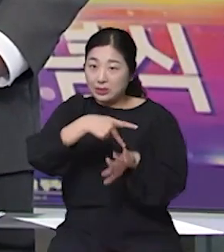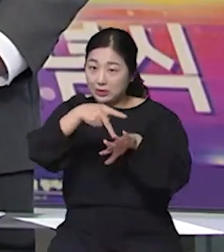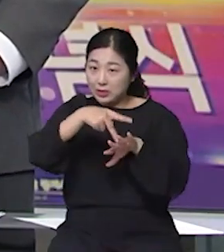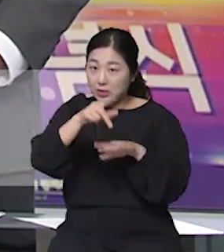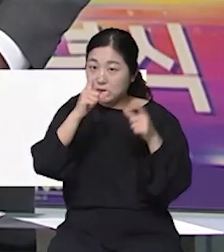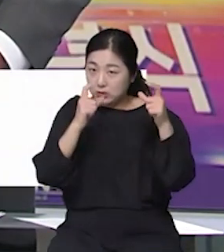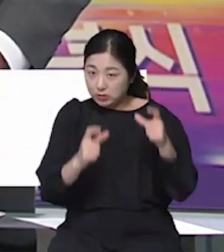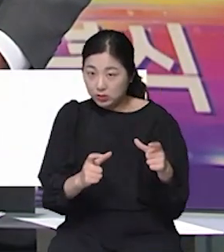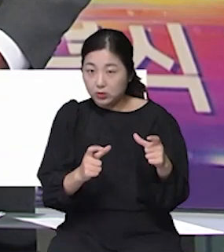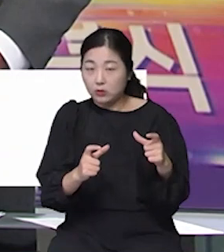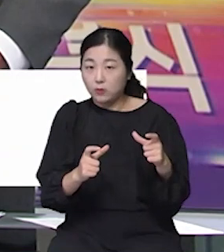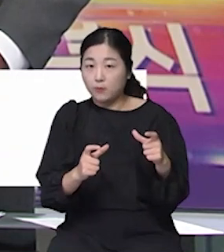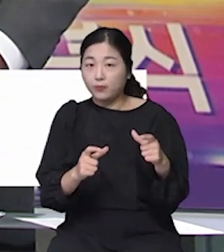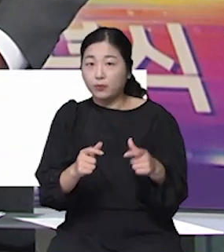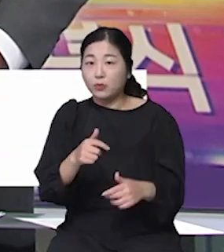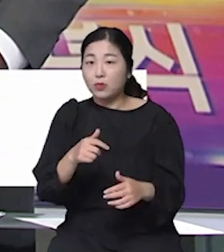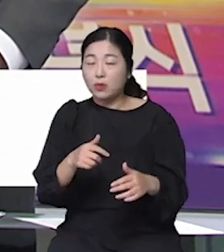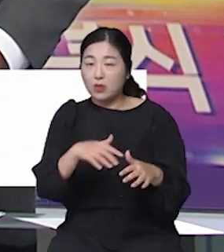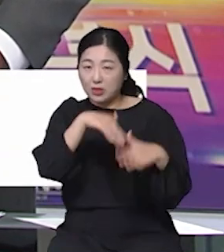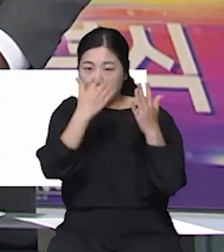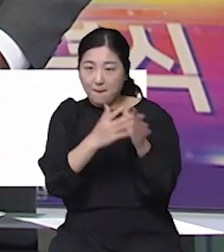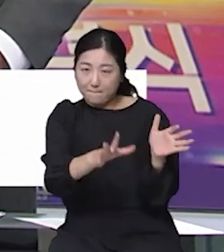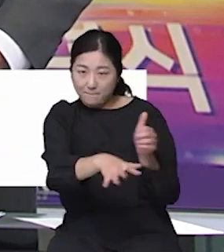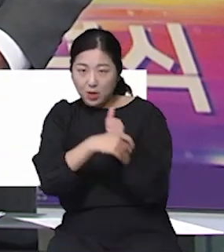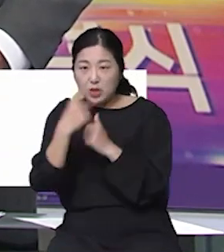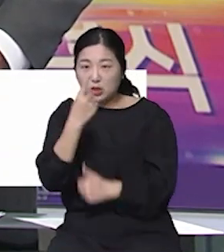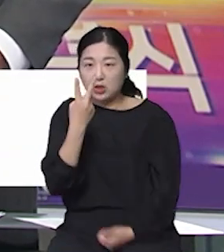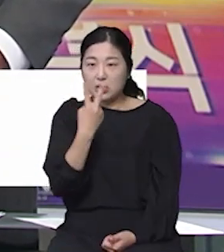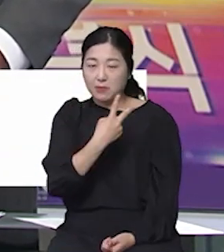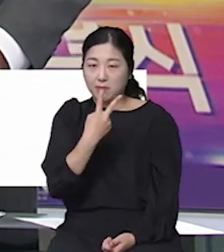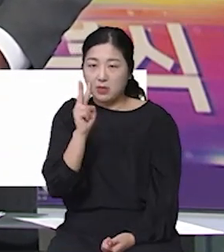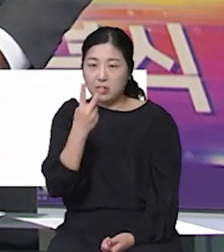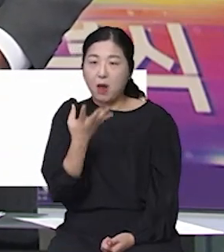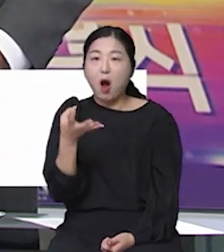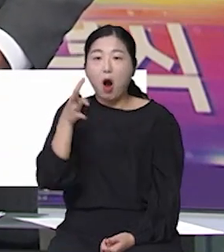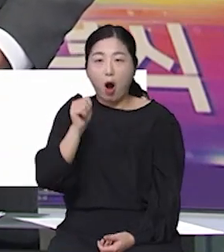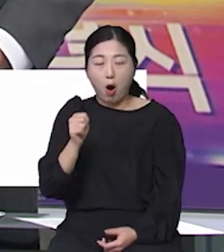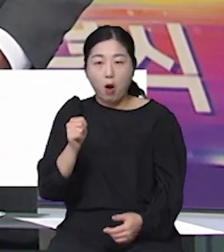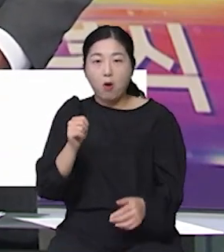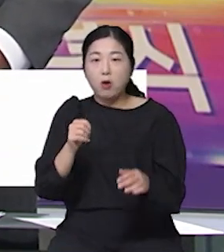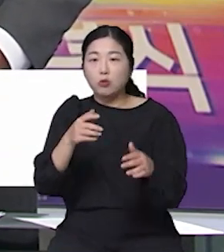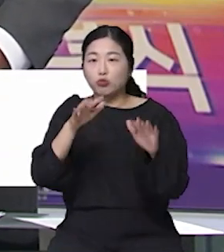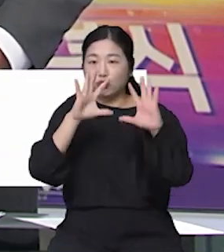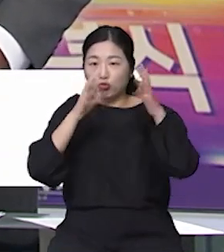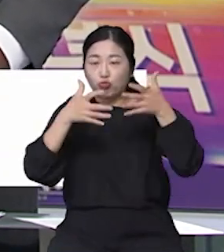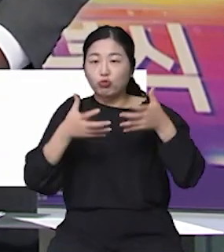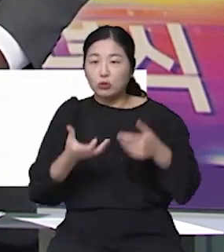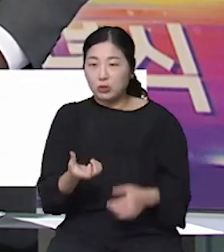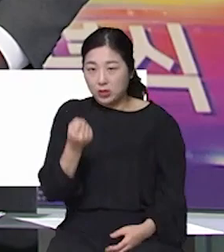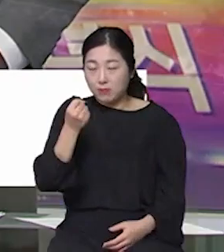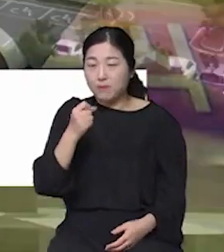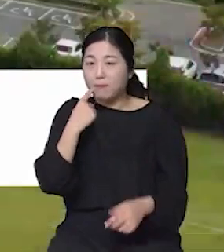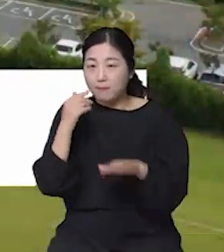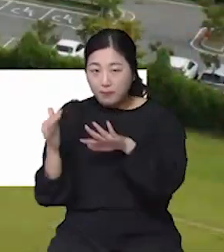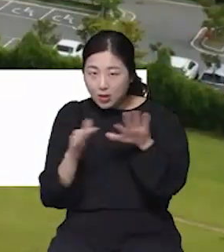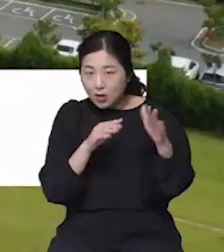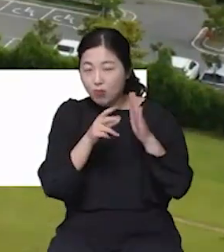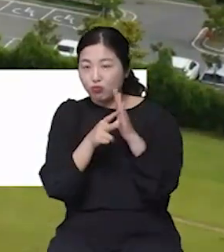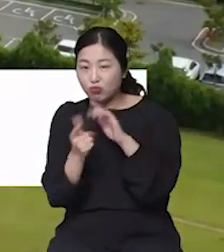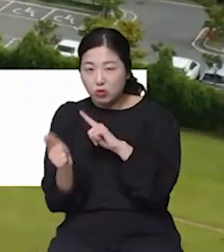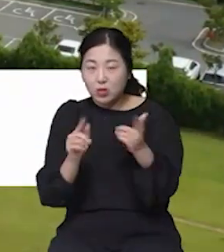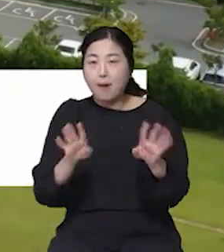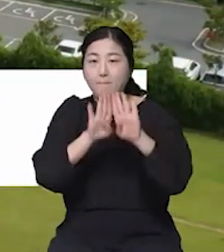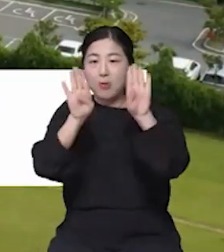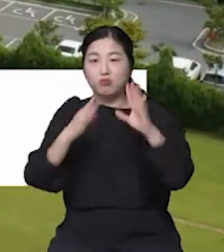신안군이 해양수산 생태 분야를 총망라한 1,200억 원 규모의 국립해양수산박물관 유치에 나섰습니다. 신안군은